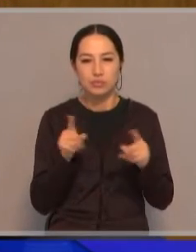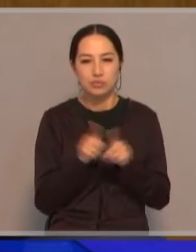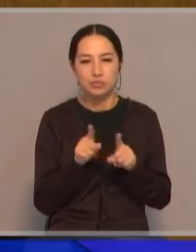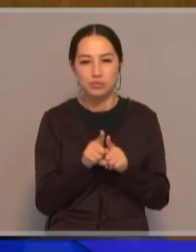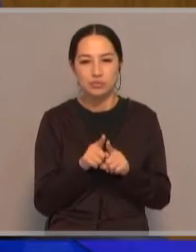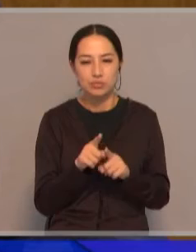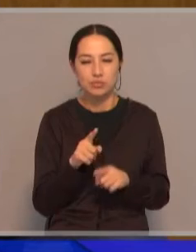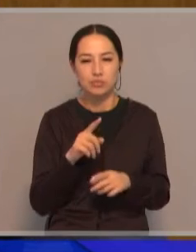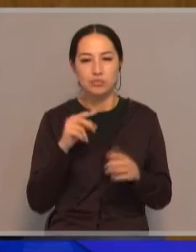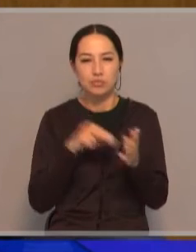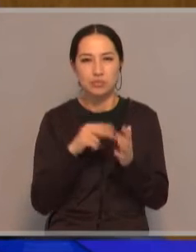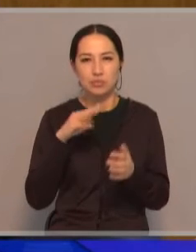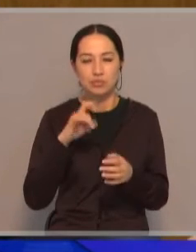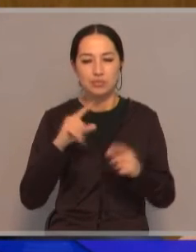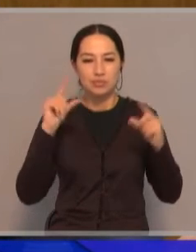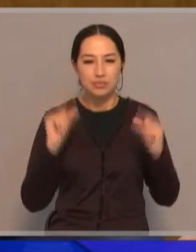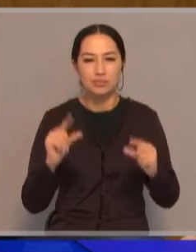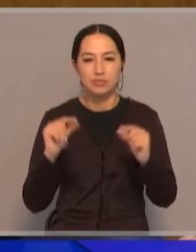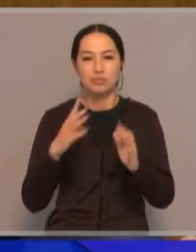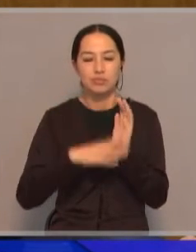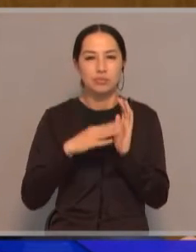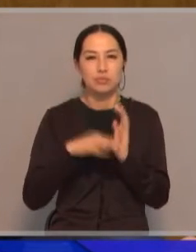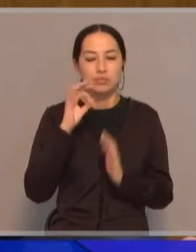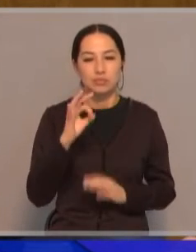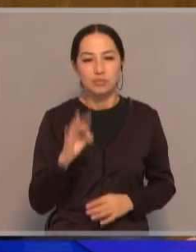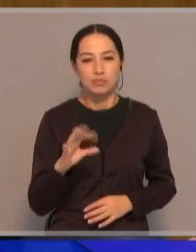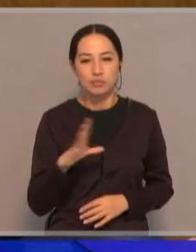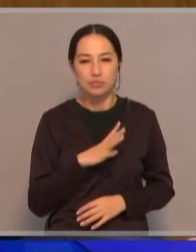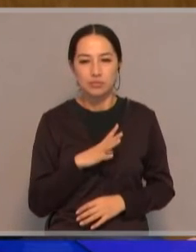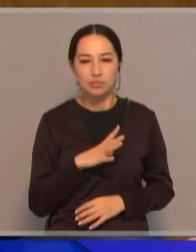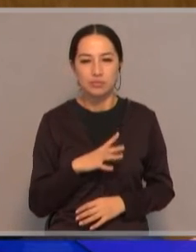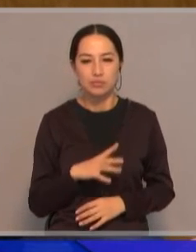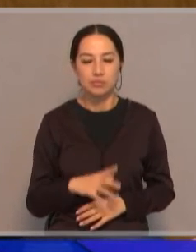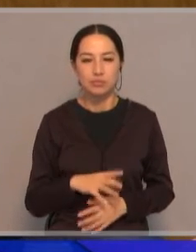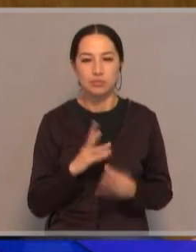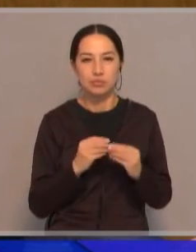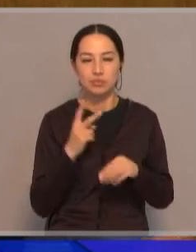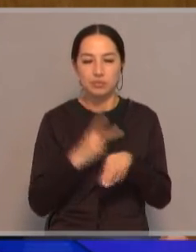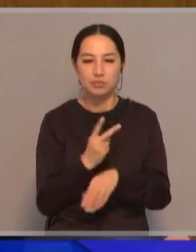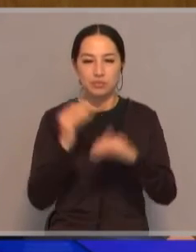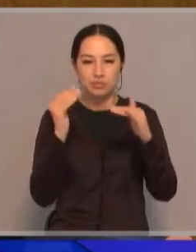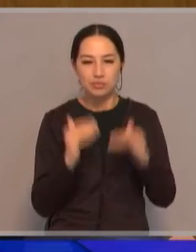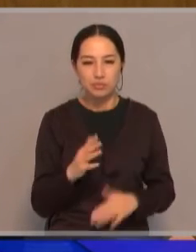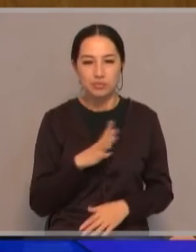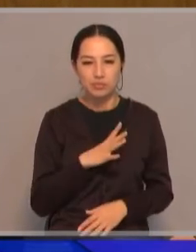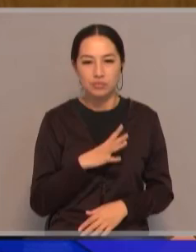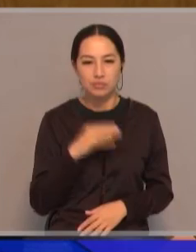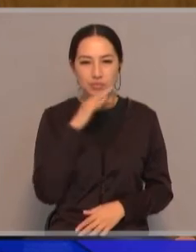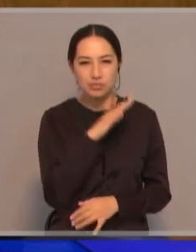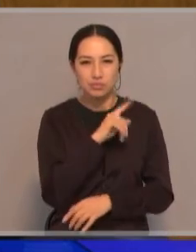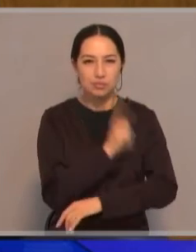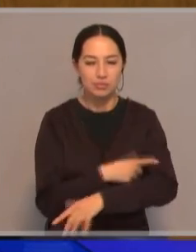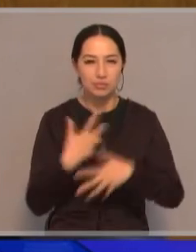түміндеті, тарихын түміндеті қай, қазы 90-той есін, қаздан дұлға, жеге сектірді бәріп, соған көп күшін садыңыз.